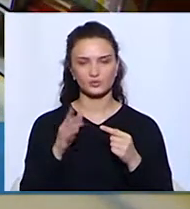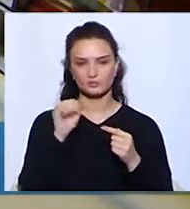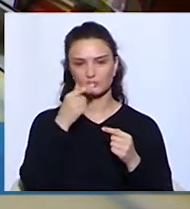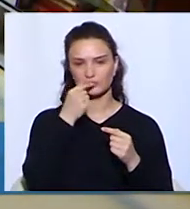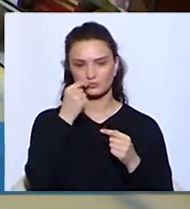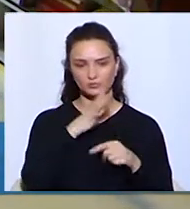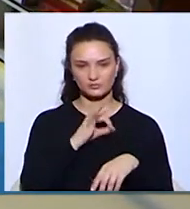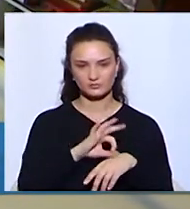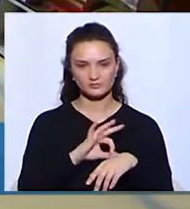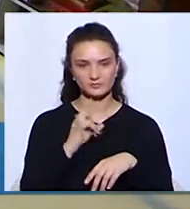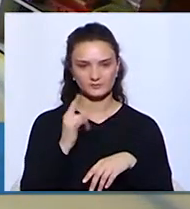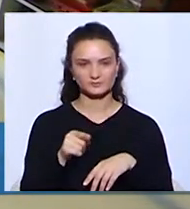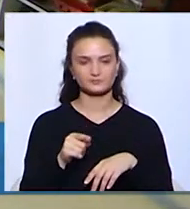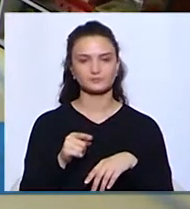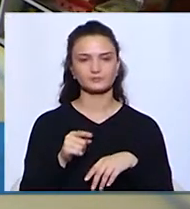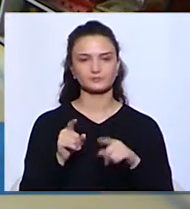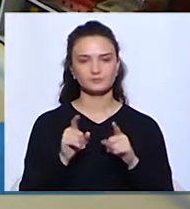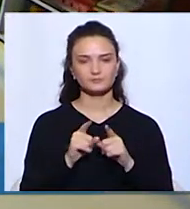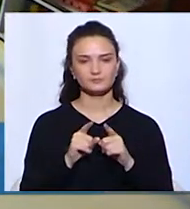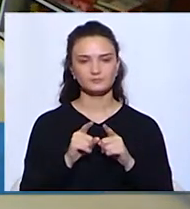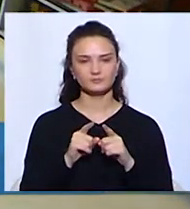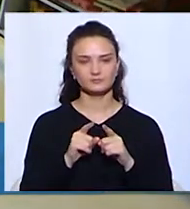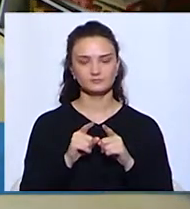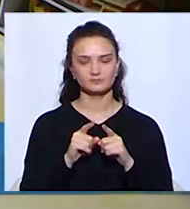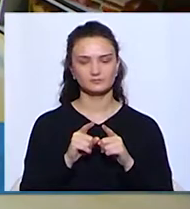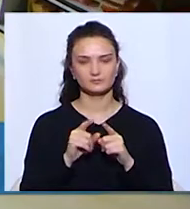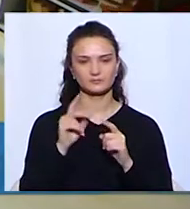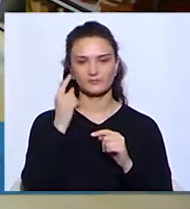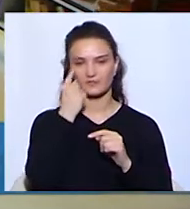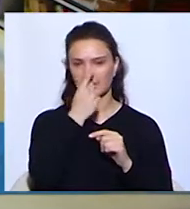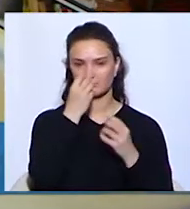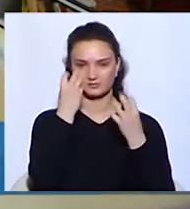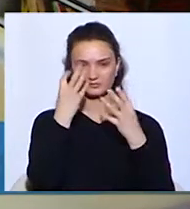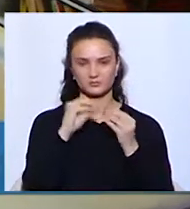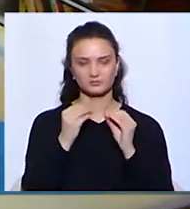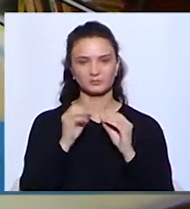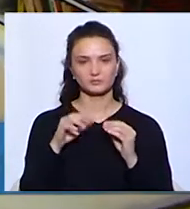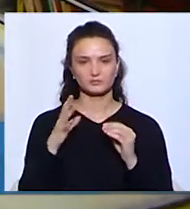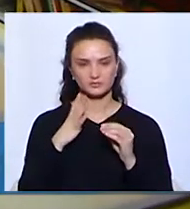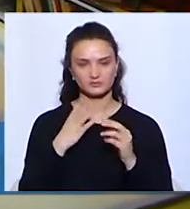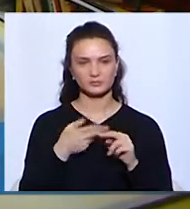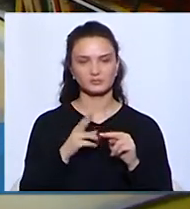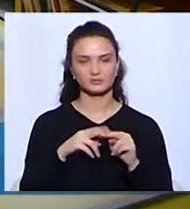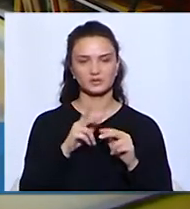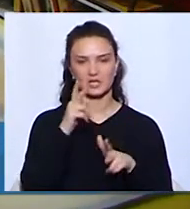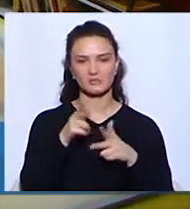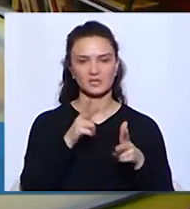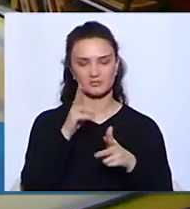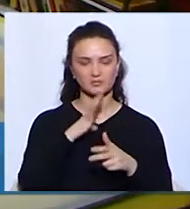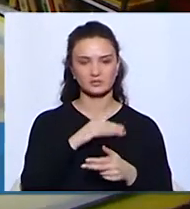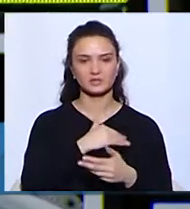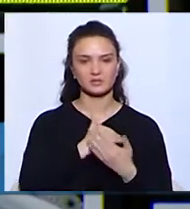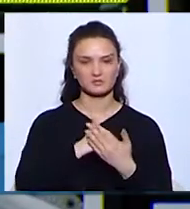სურდოც ახლდეს ბავშვს, თქვათ, კონიუნქტივიტი შეიძლება იყოს და ასე შემდეგ, ღებინებაც, მაღალი ცხელებაც